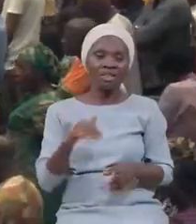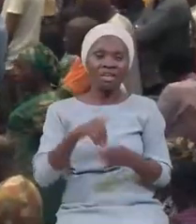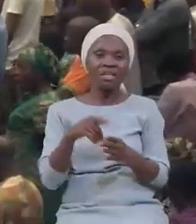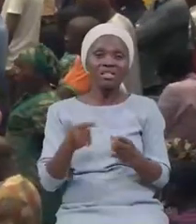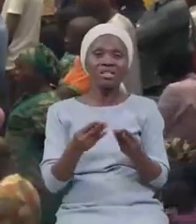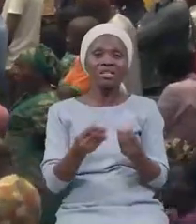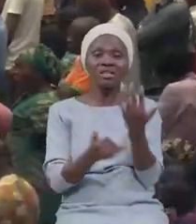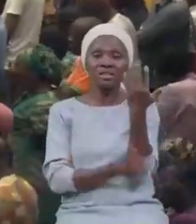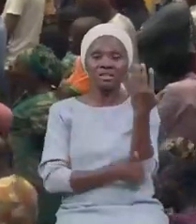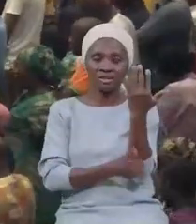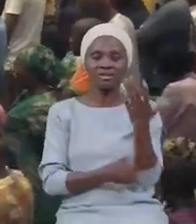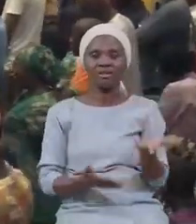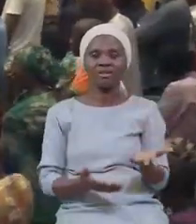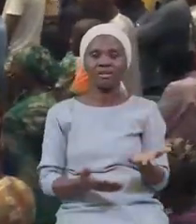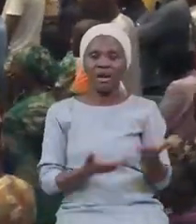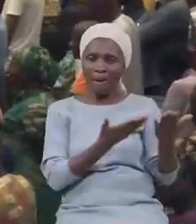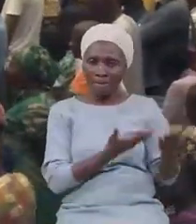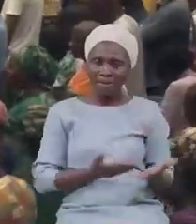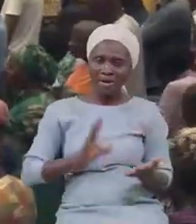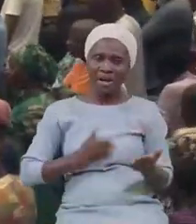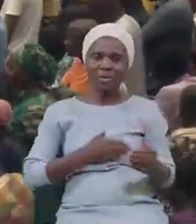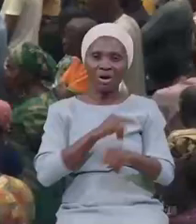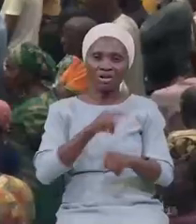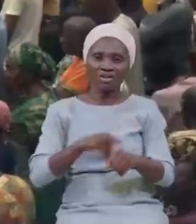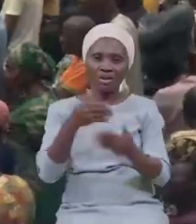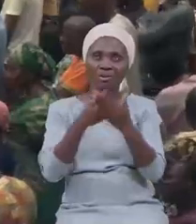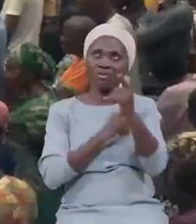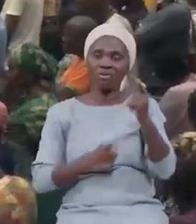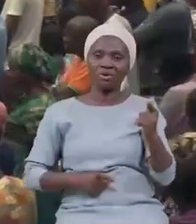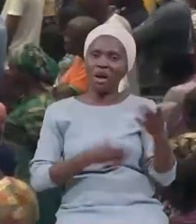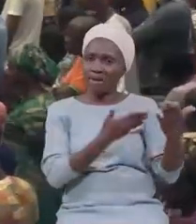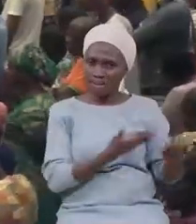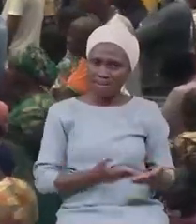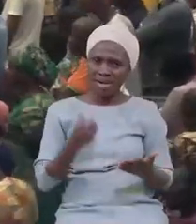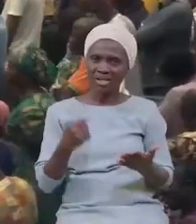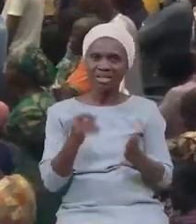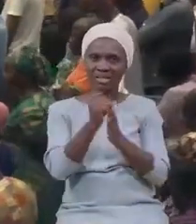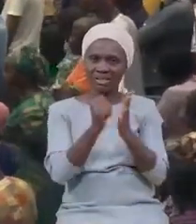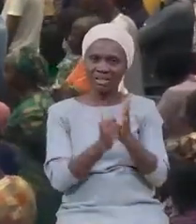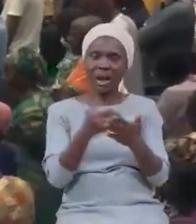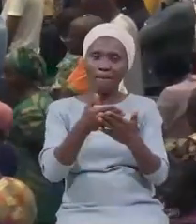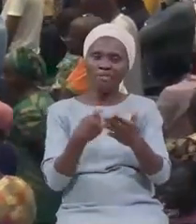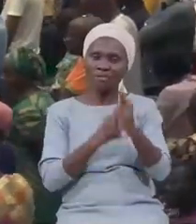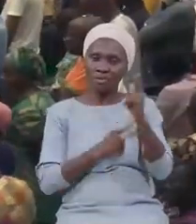l'abondance. Amenons notre nation au Seigneur. Amenons l'État au Seigneur.